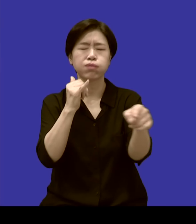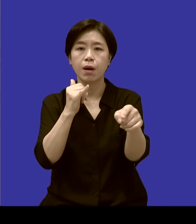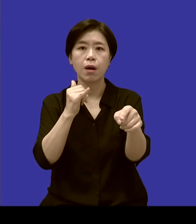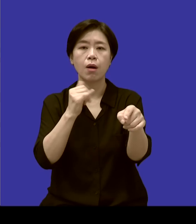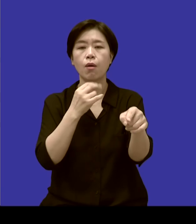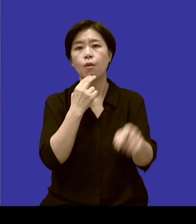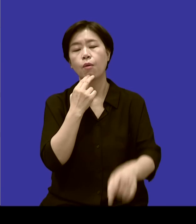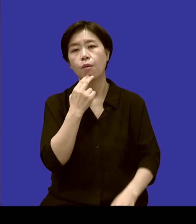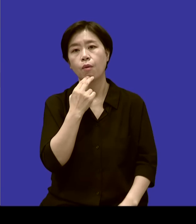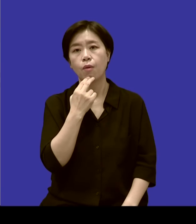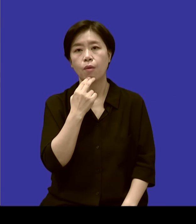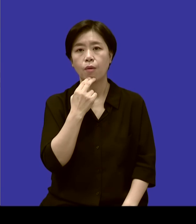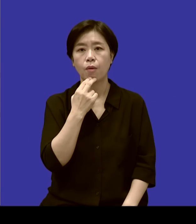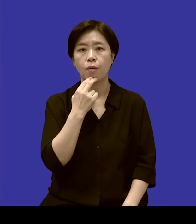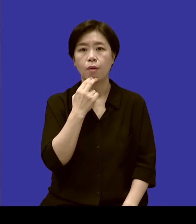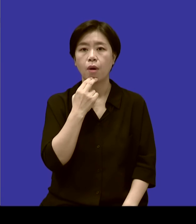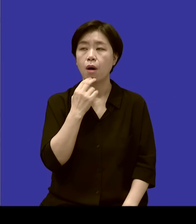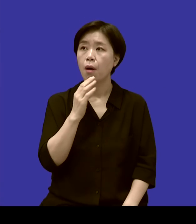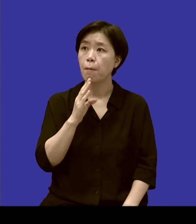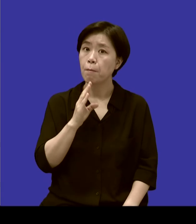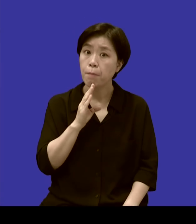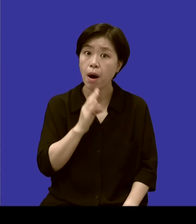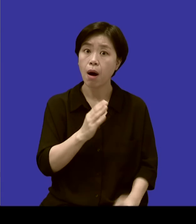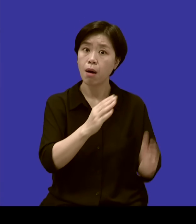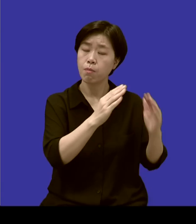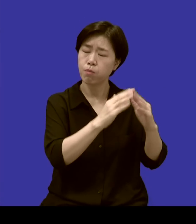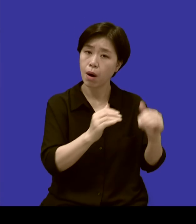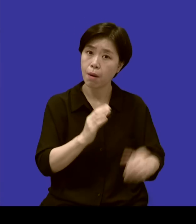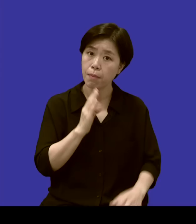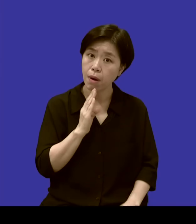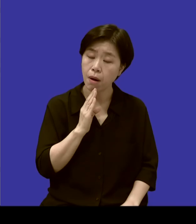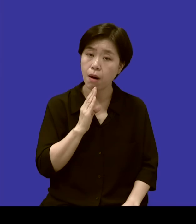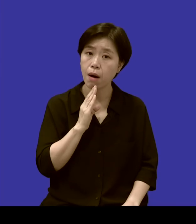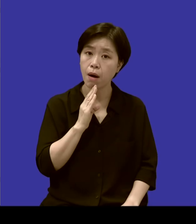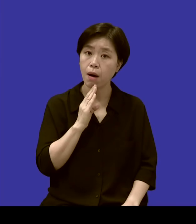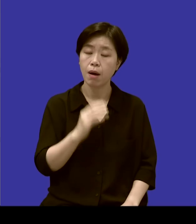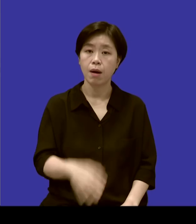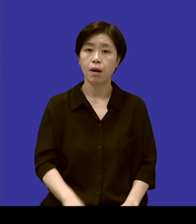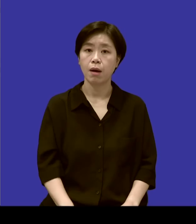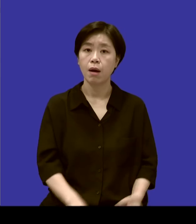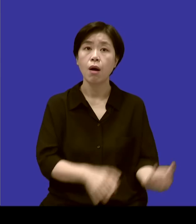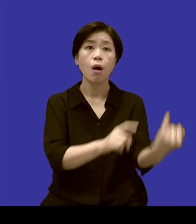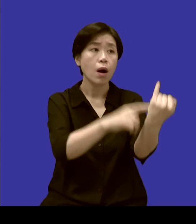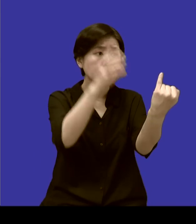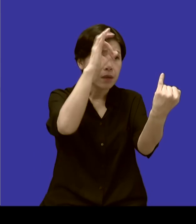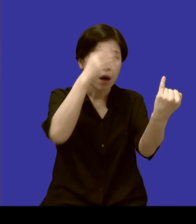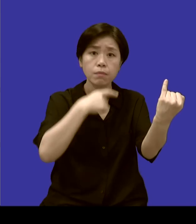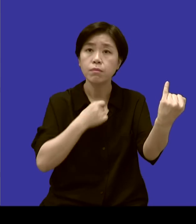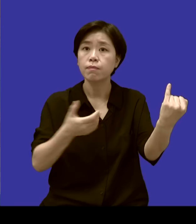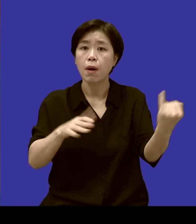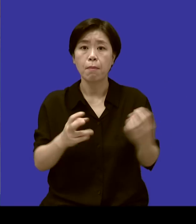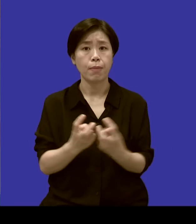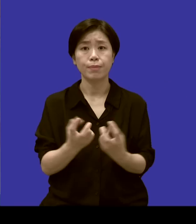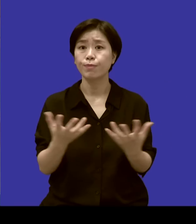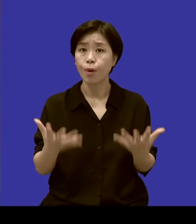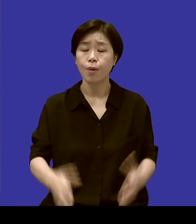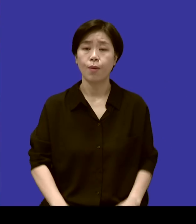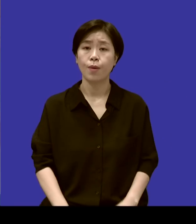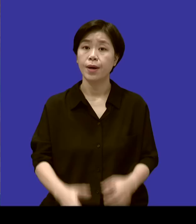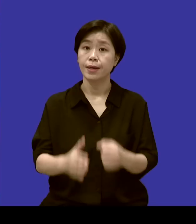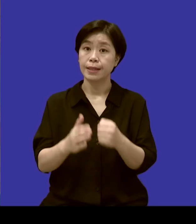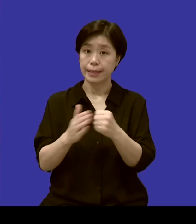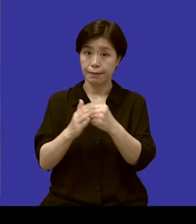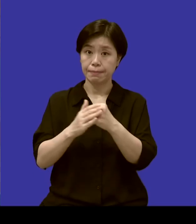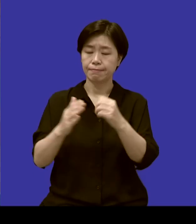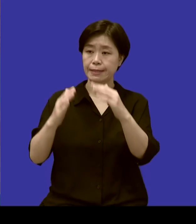엄마 이거 진짠가 봐. 이렇게 돼서 찾으려 찾을 수도 없고 뭐 난리가 난 거예요. 그래서 이제 집에